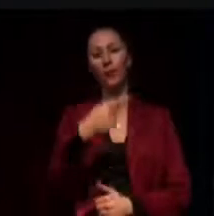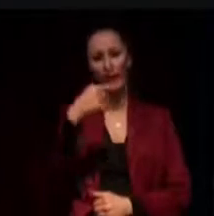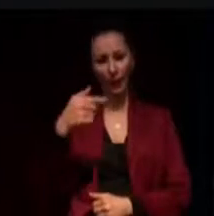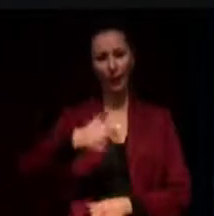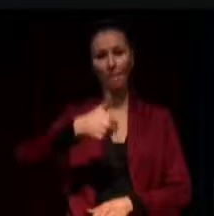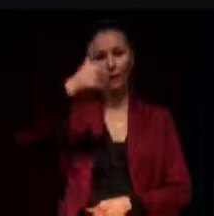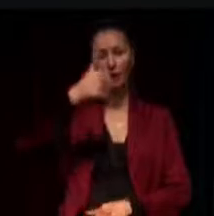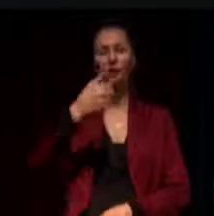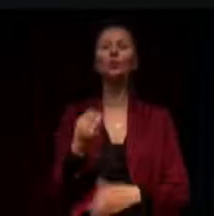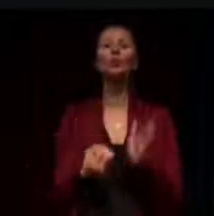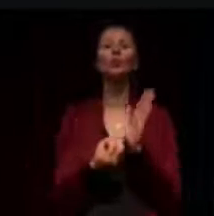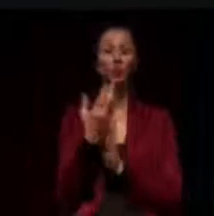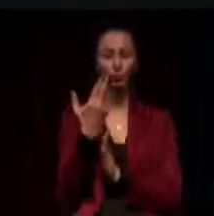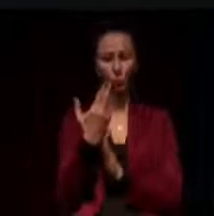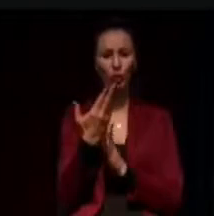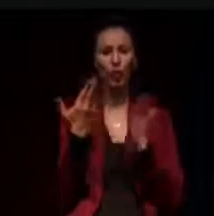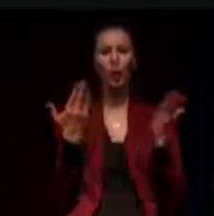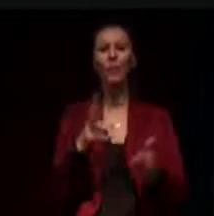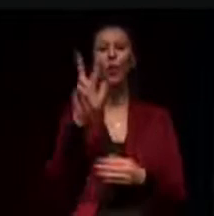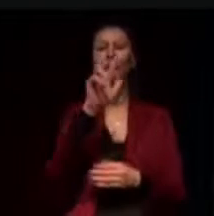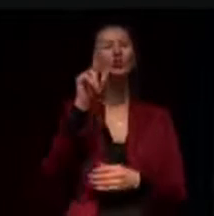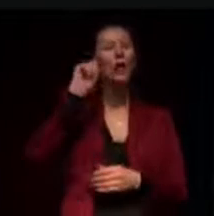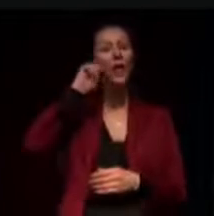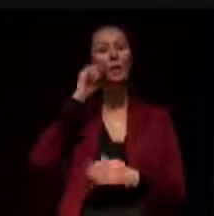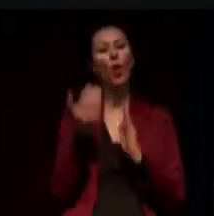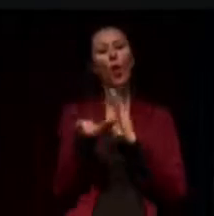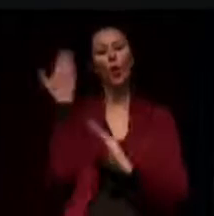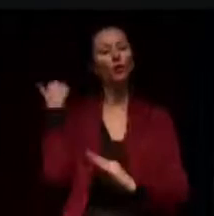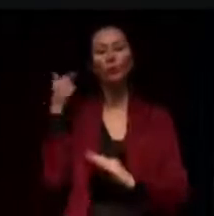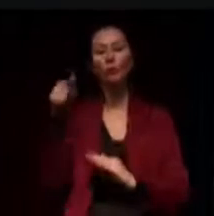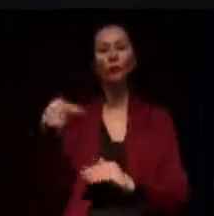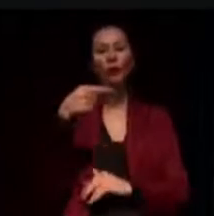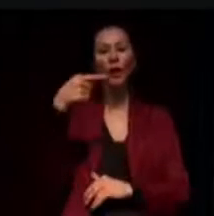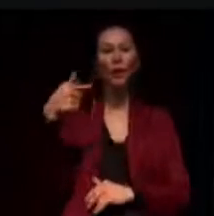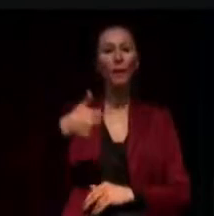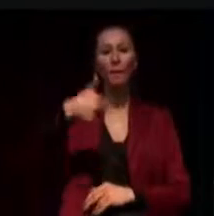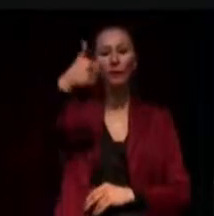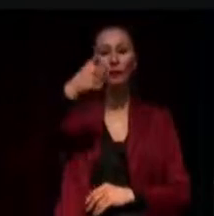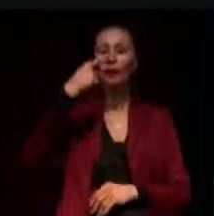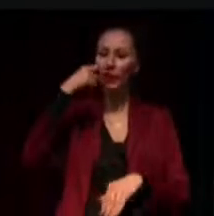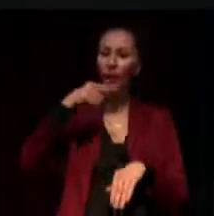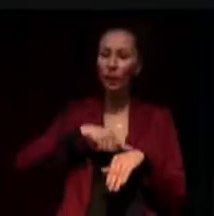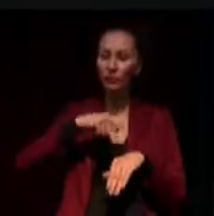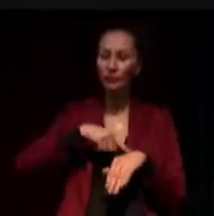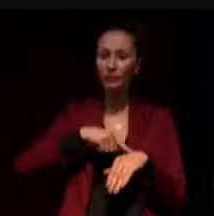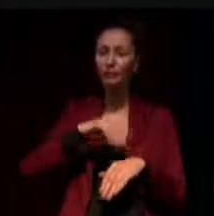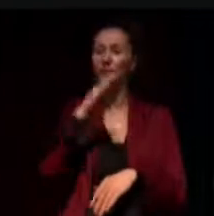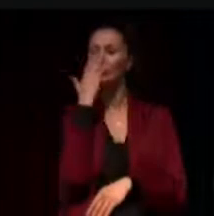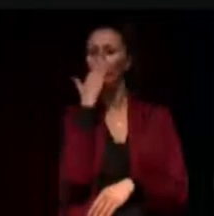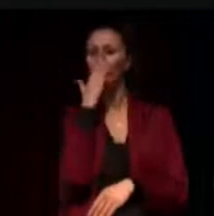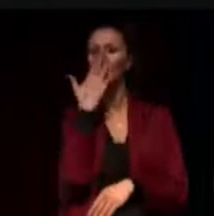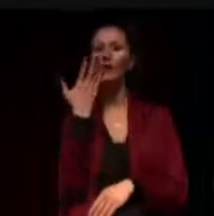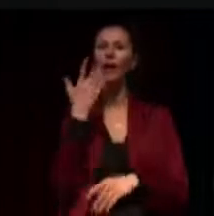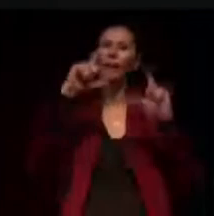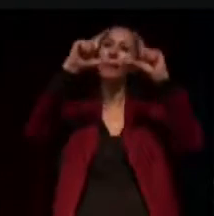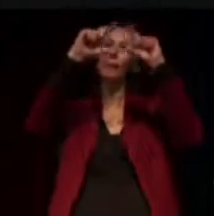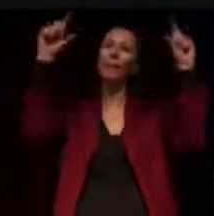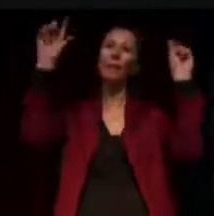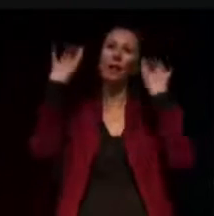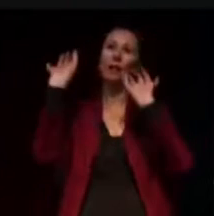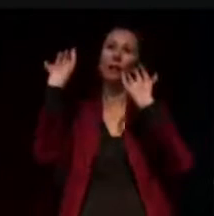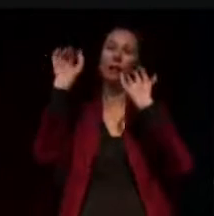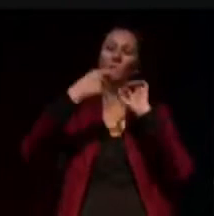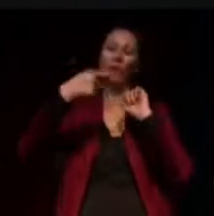daire başkanlığı kurulmuş. Ama 30 Ekim öncesine kadar bu daire başkanlığı inanın sadece tabelada kalan bir